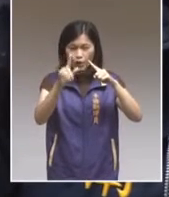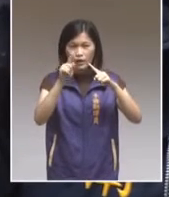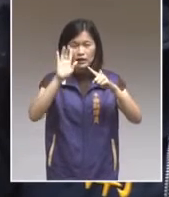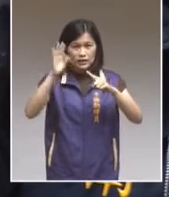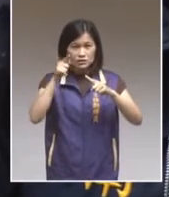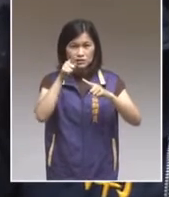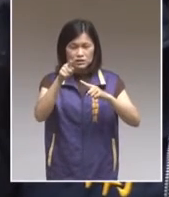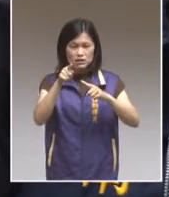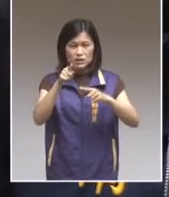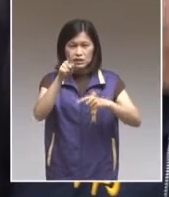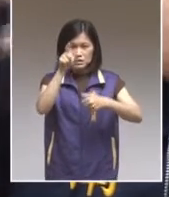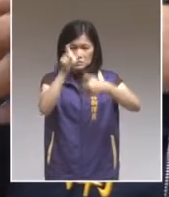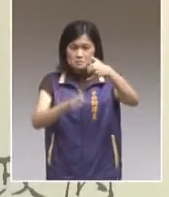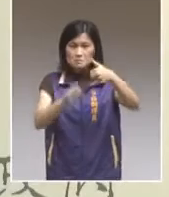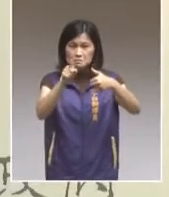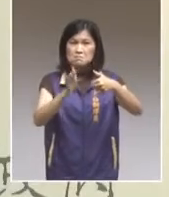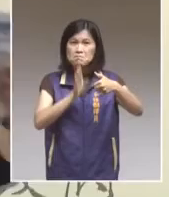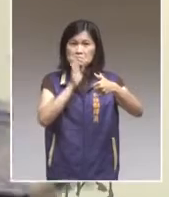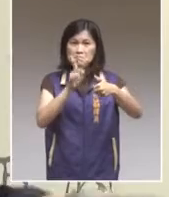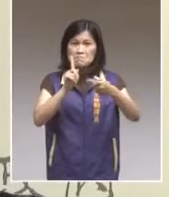证到底是不是你本人。